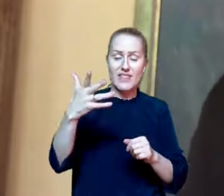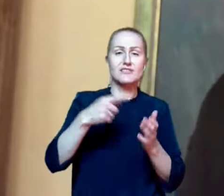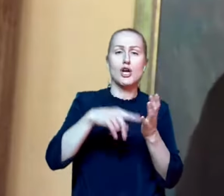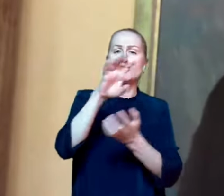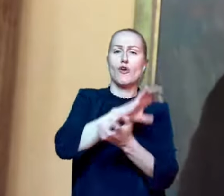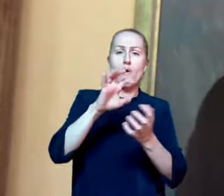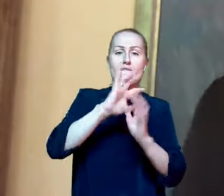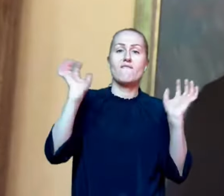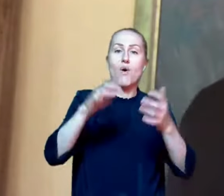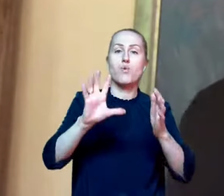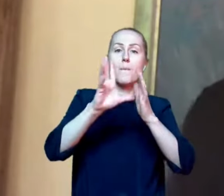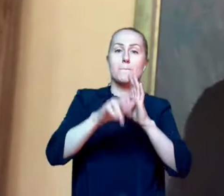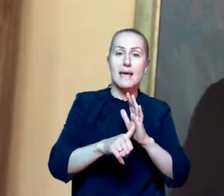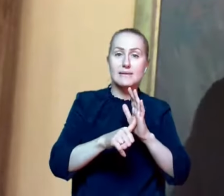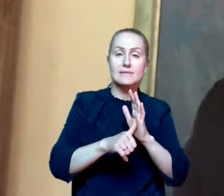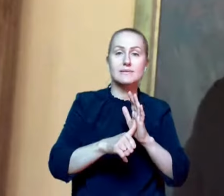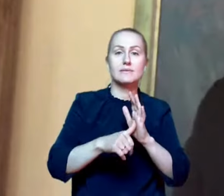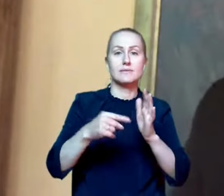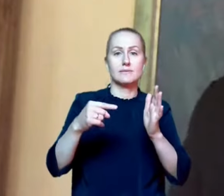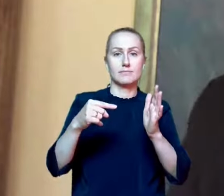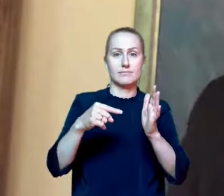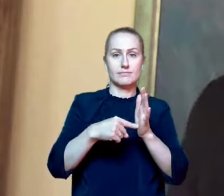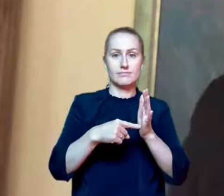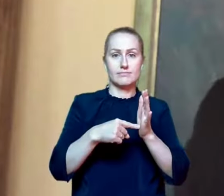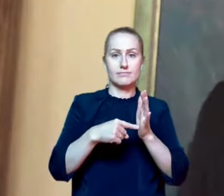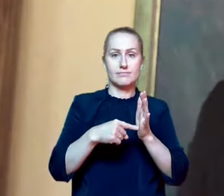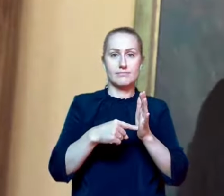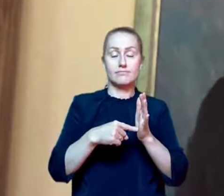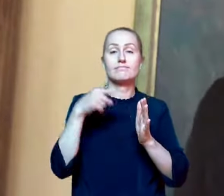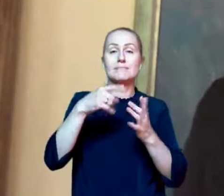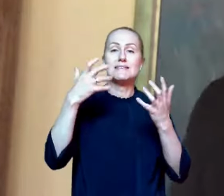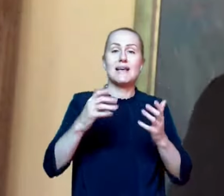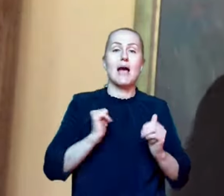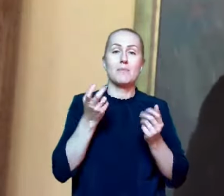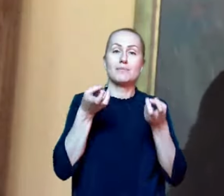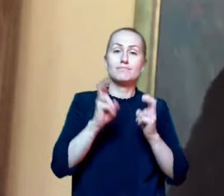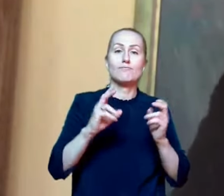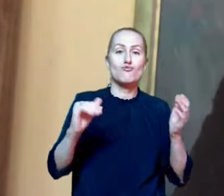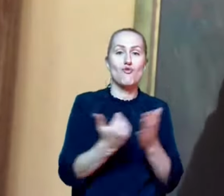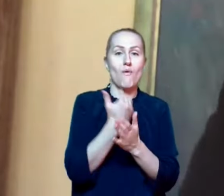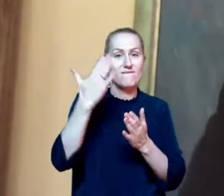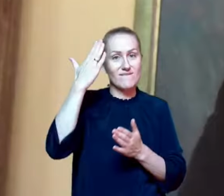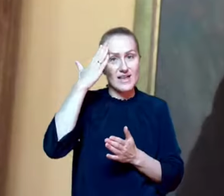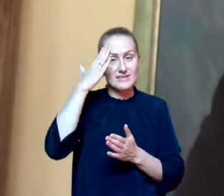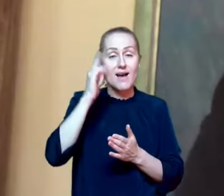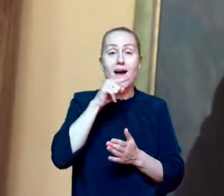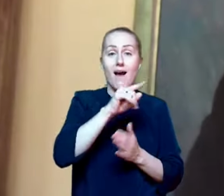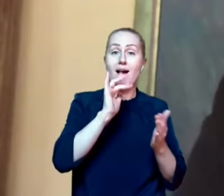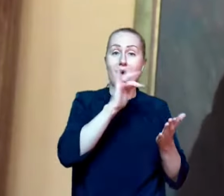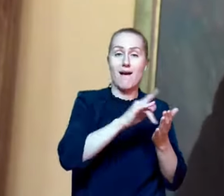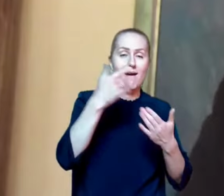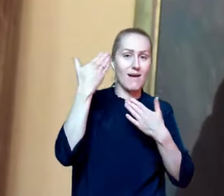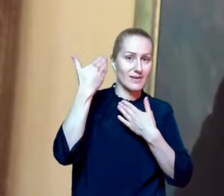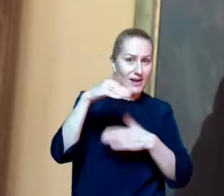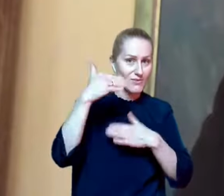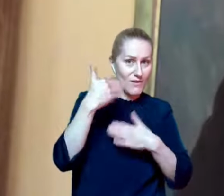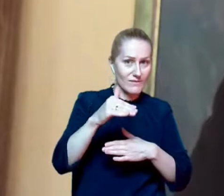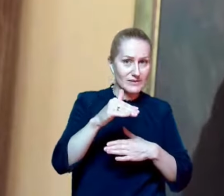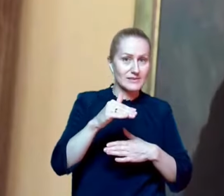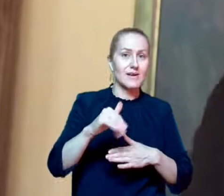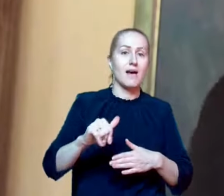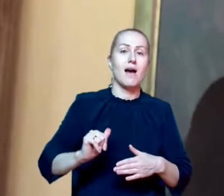Miejskiego tworzyła nową pulę wiedzy i aby Katowice